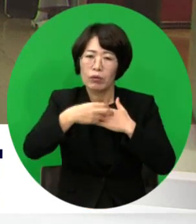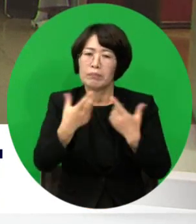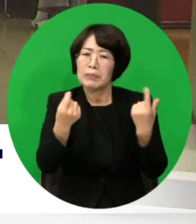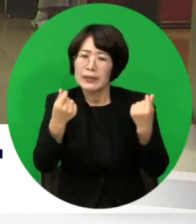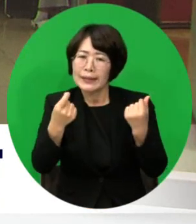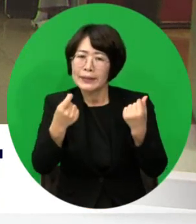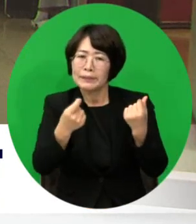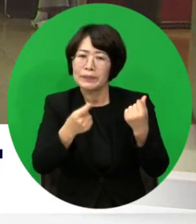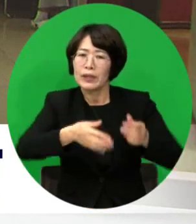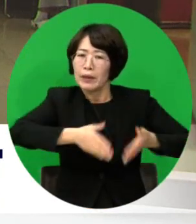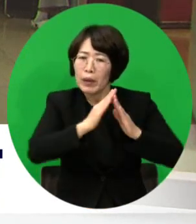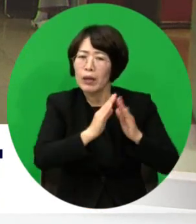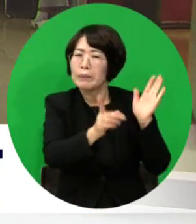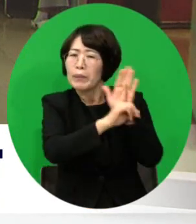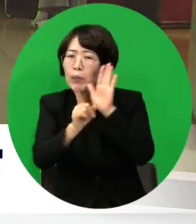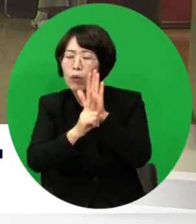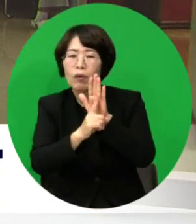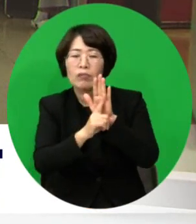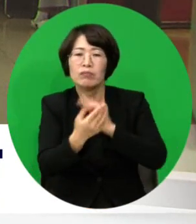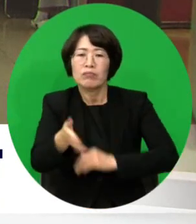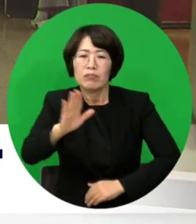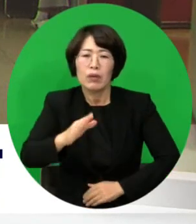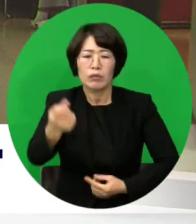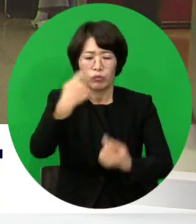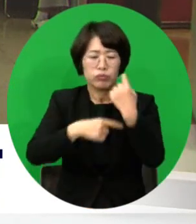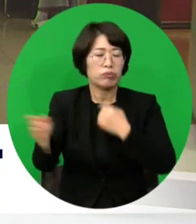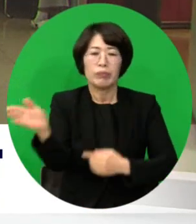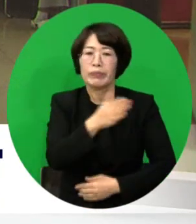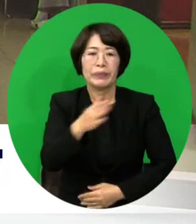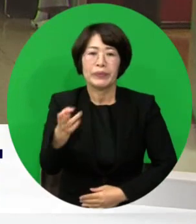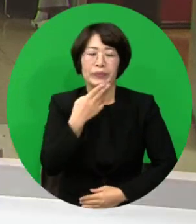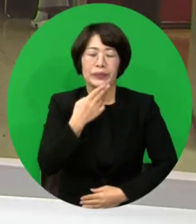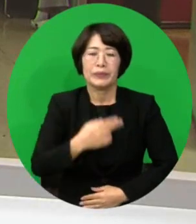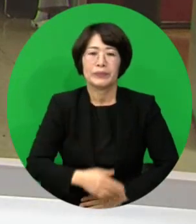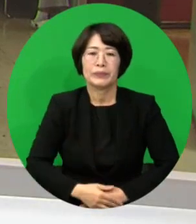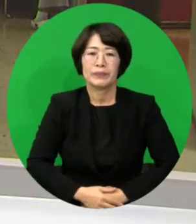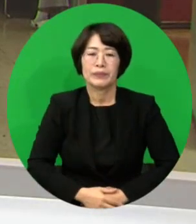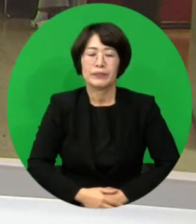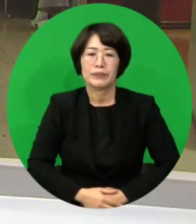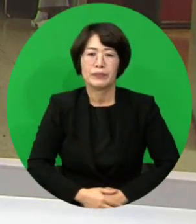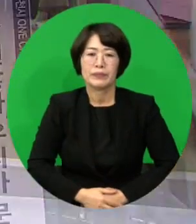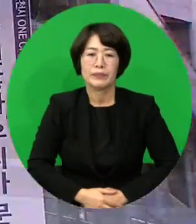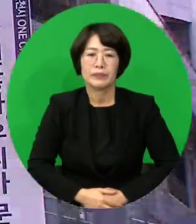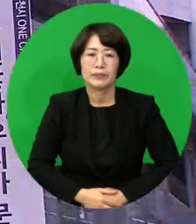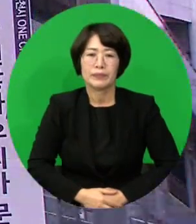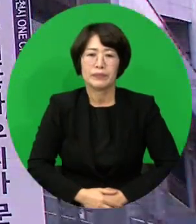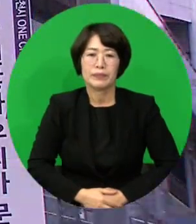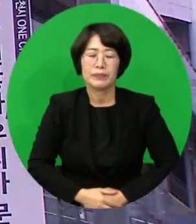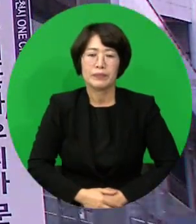어린이병원을 모집했는데 단 한 곳도 지원하지 않았습니다. 김단배 기자입니다.